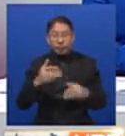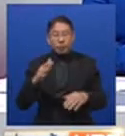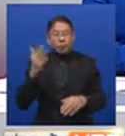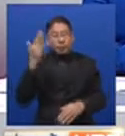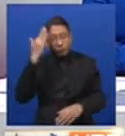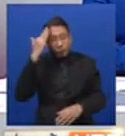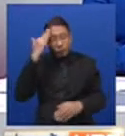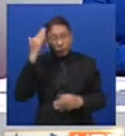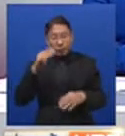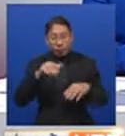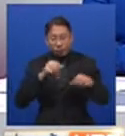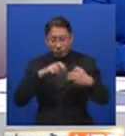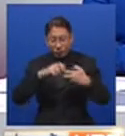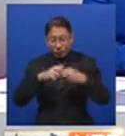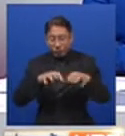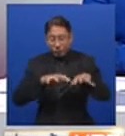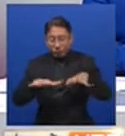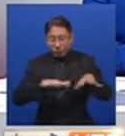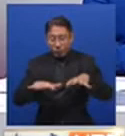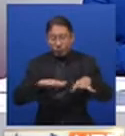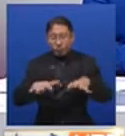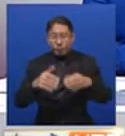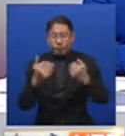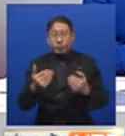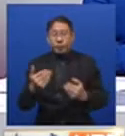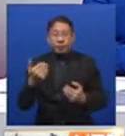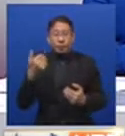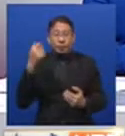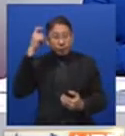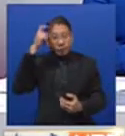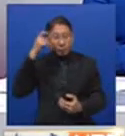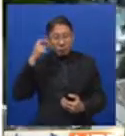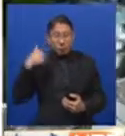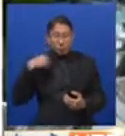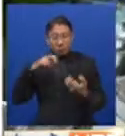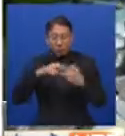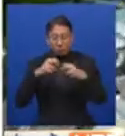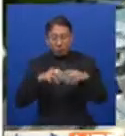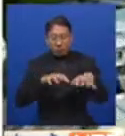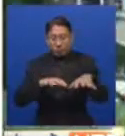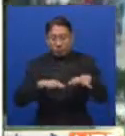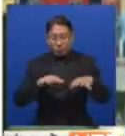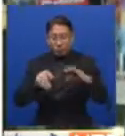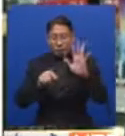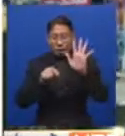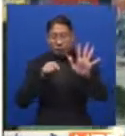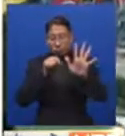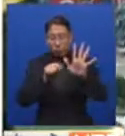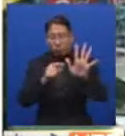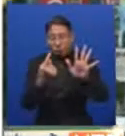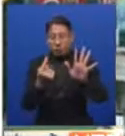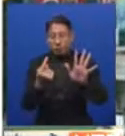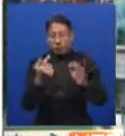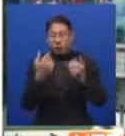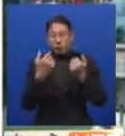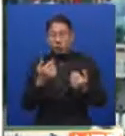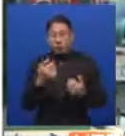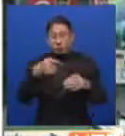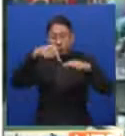รับรู้ถึงแรงสั่นสะเทือนที่เกิดขึ้นได้เนื่องจากที่เมียนมาร์นั้นเกิดแผ่นดินไหวขนาด 5.1ในความลึก